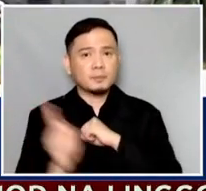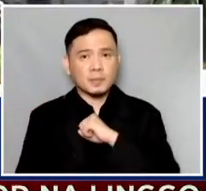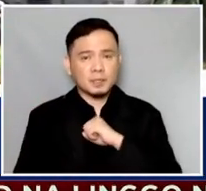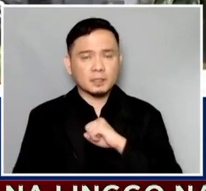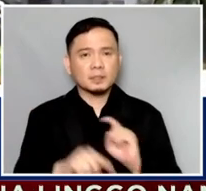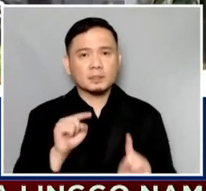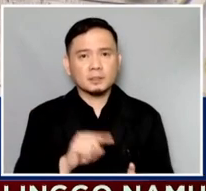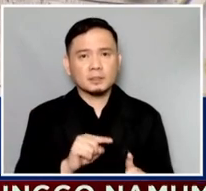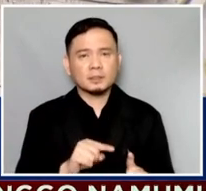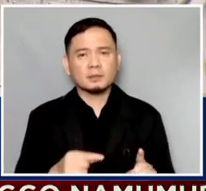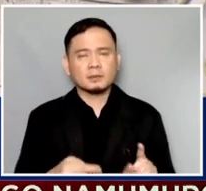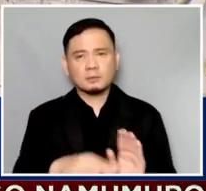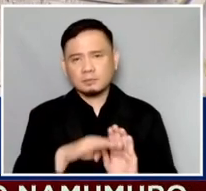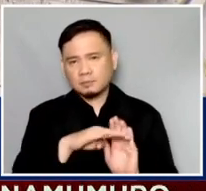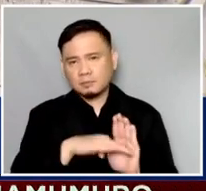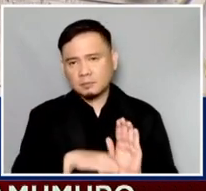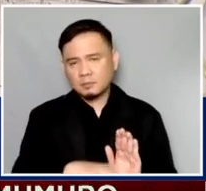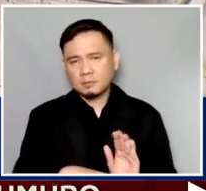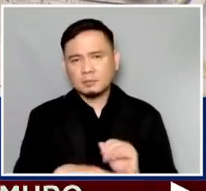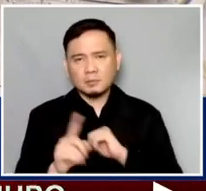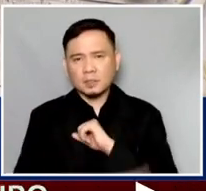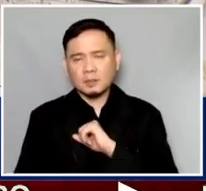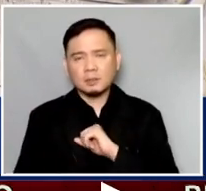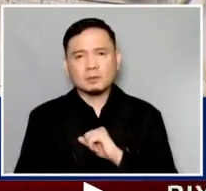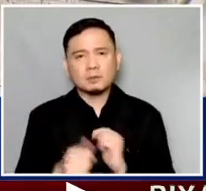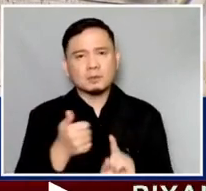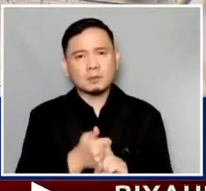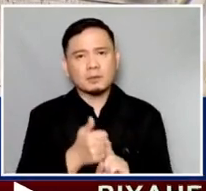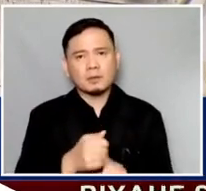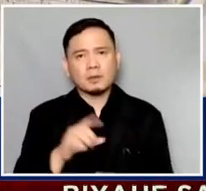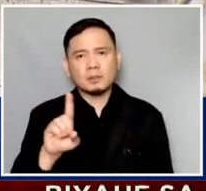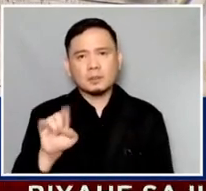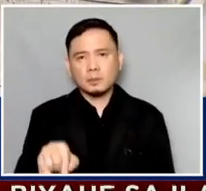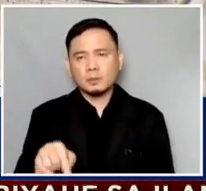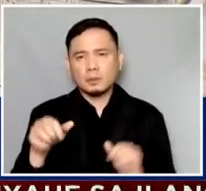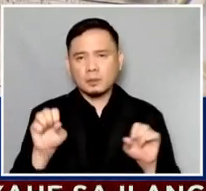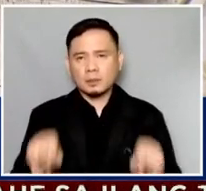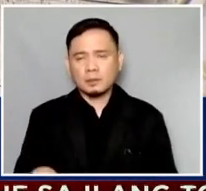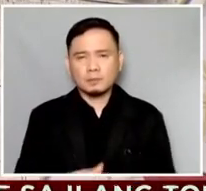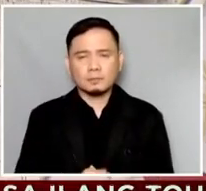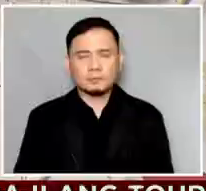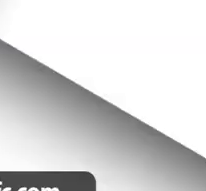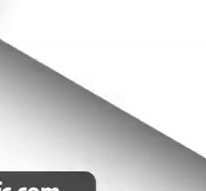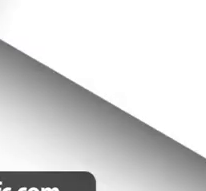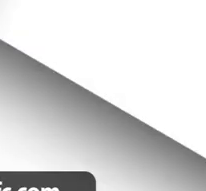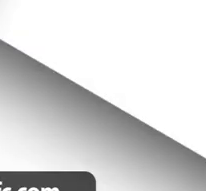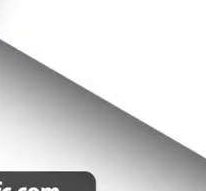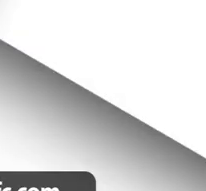Election Code bukod sa posibleng diskwalipikasyon. RG Cruz, ABS-CBN News.